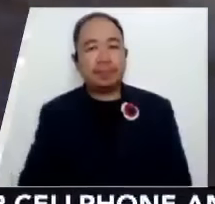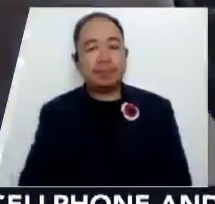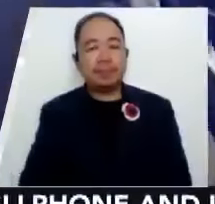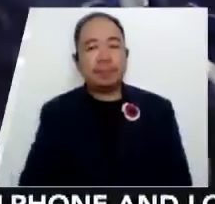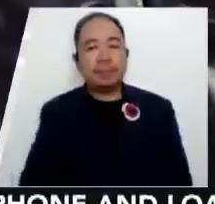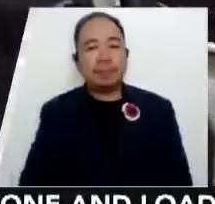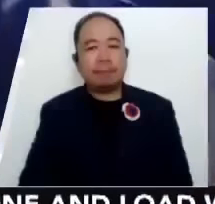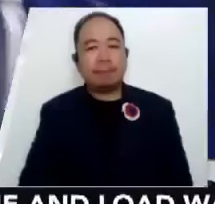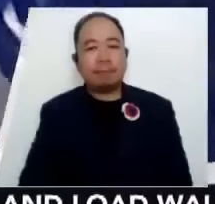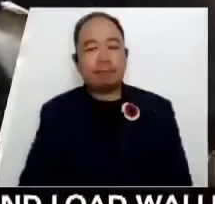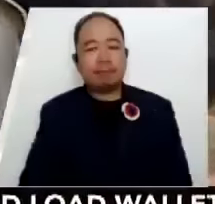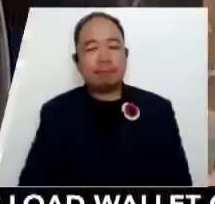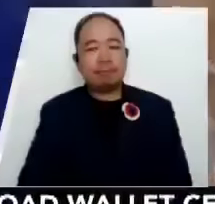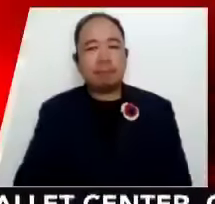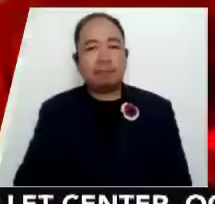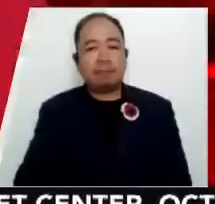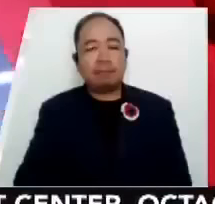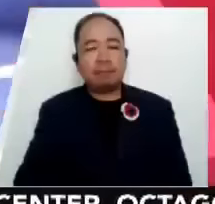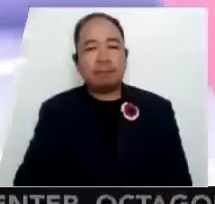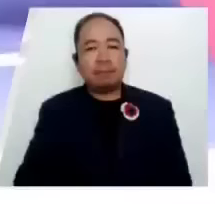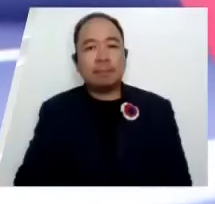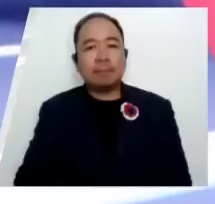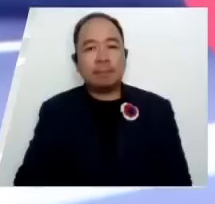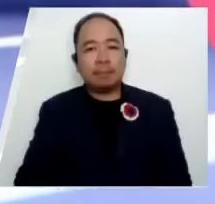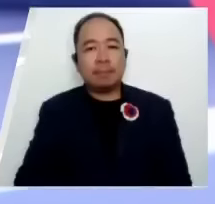Nakatutok, 24 Oras.